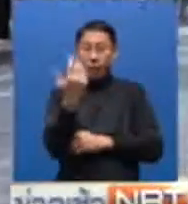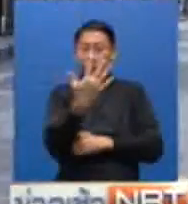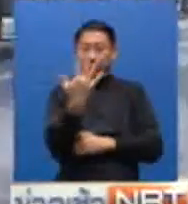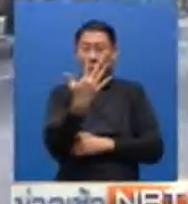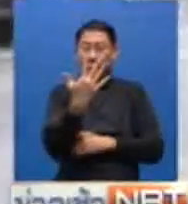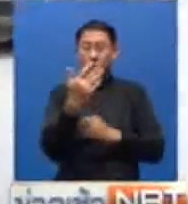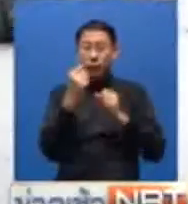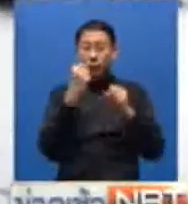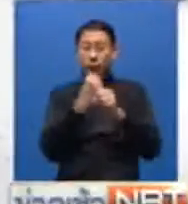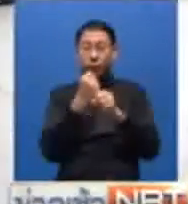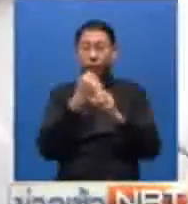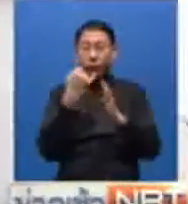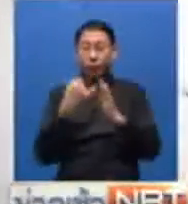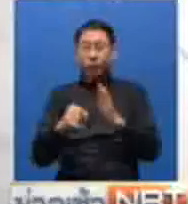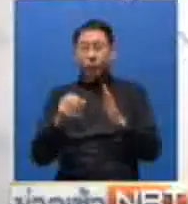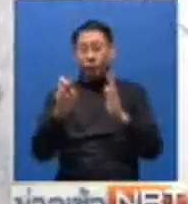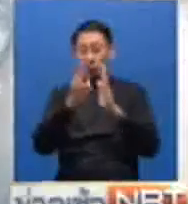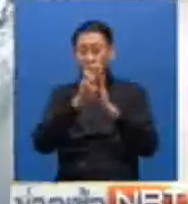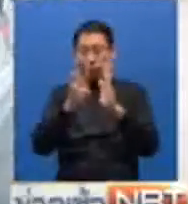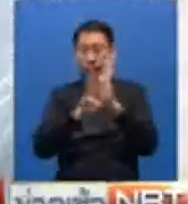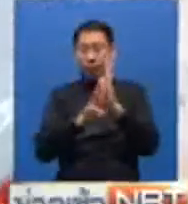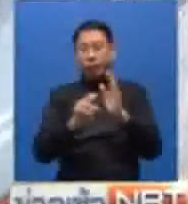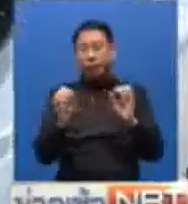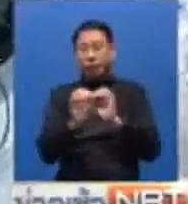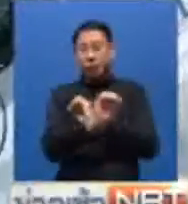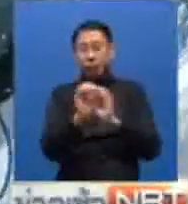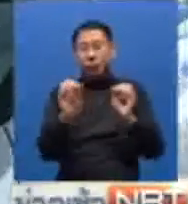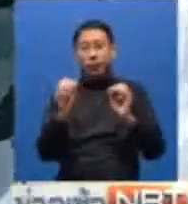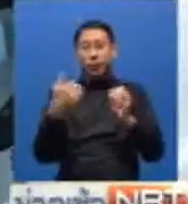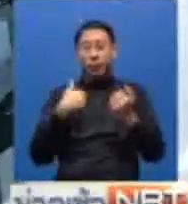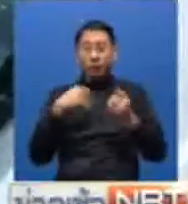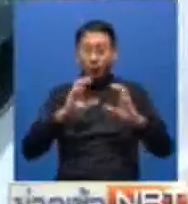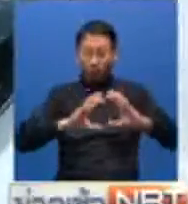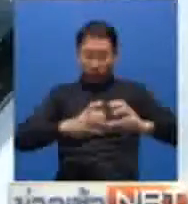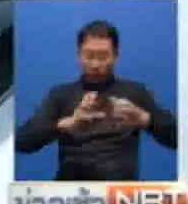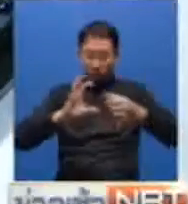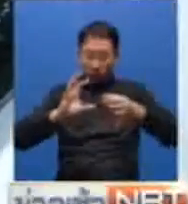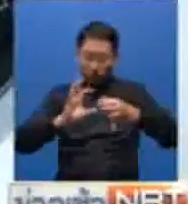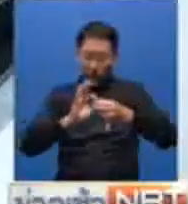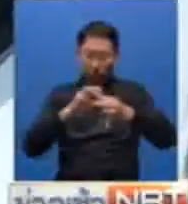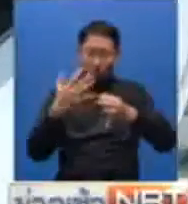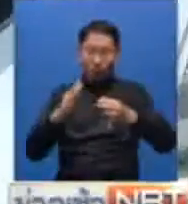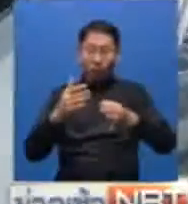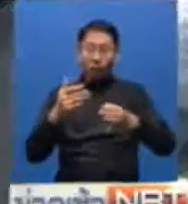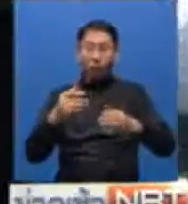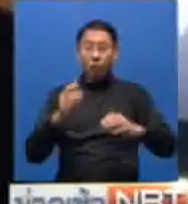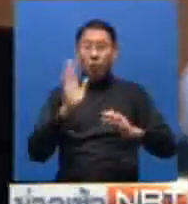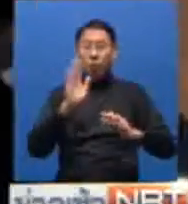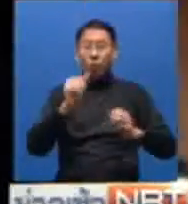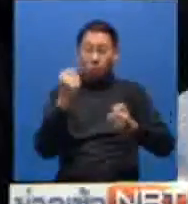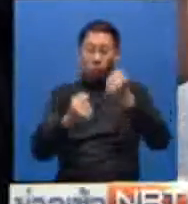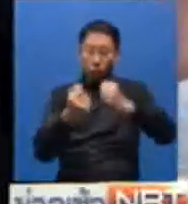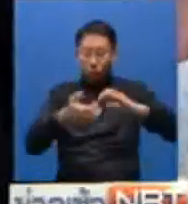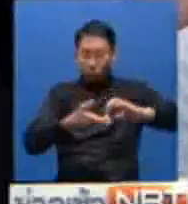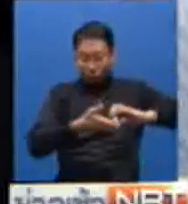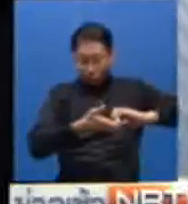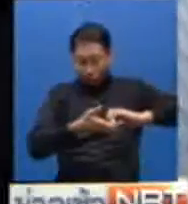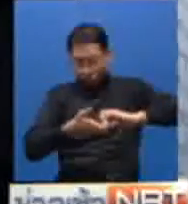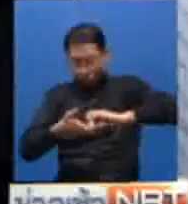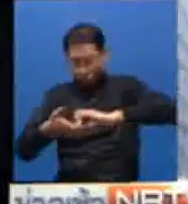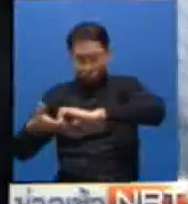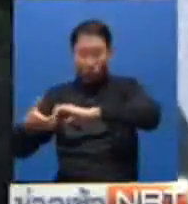กลุ่มผู้ขับขี่ที่ไม่มีวินัยการจราจรแต่หลังล็อกล้อแล้วตำรวจจะประสานให้รถยกมาเคลื่อนย้ายรถที่ถูกล็อ